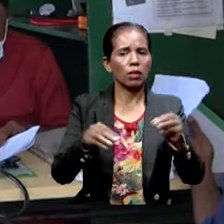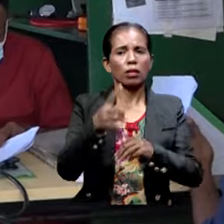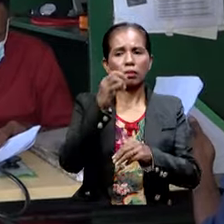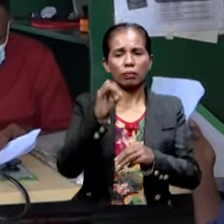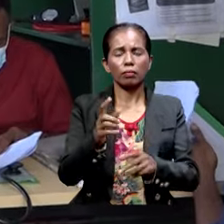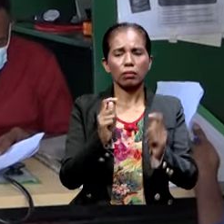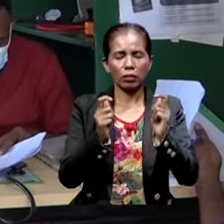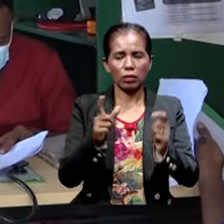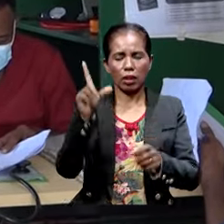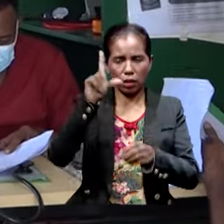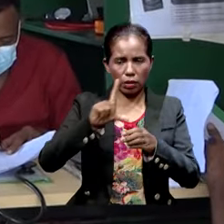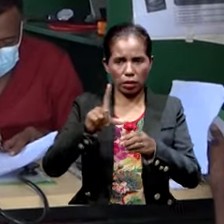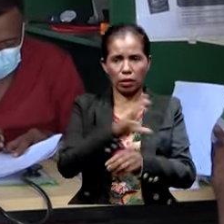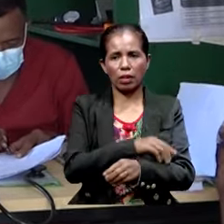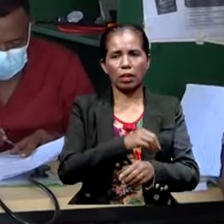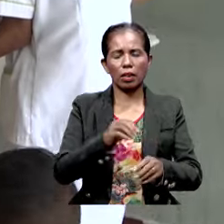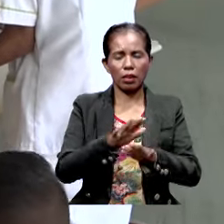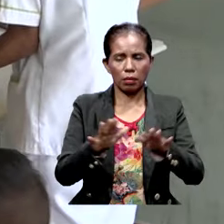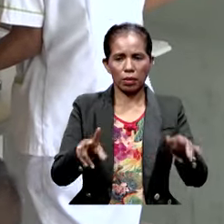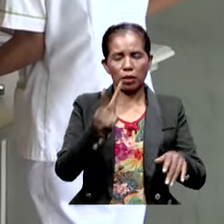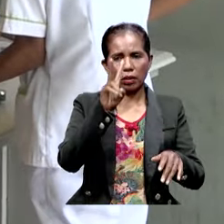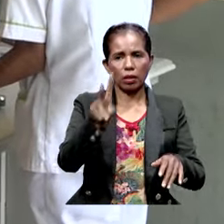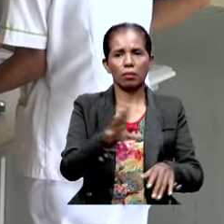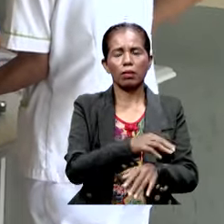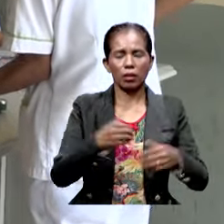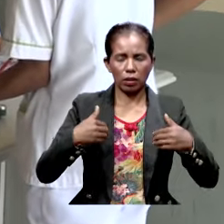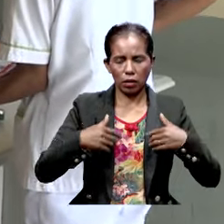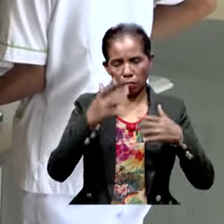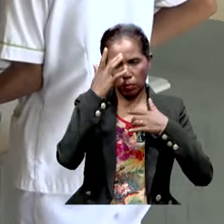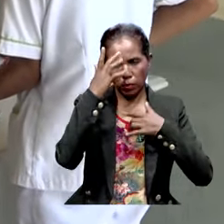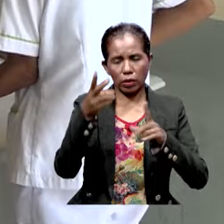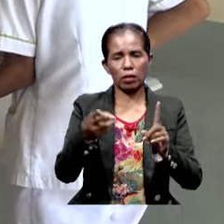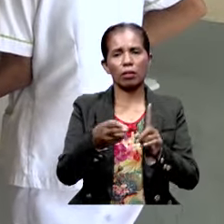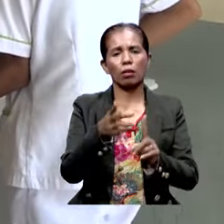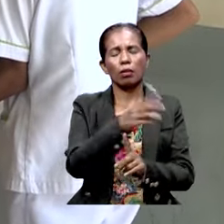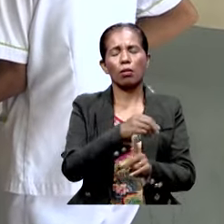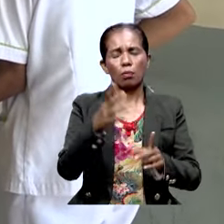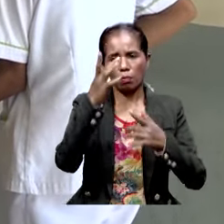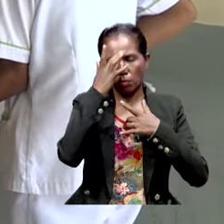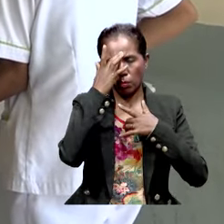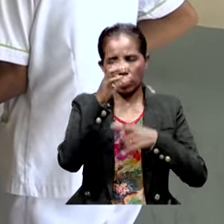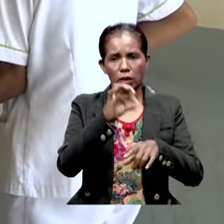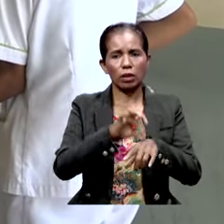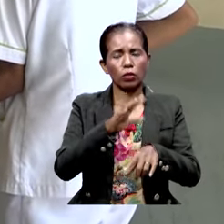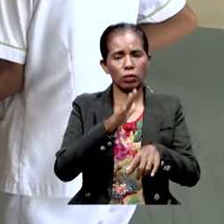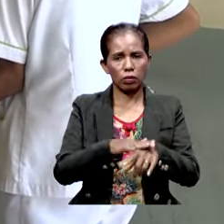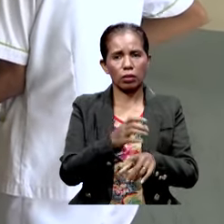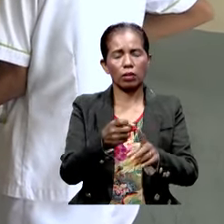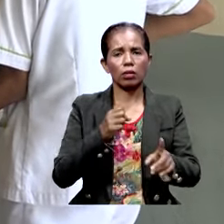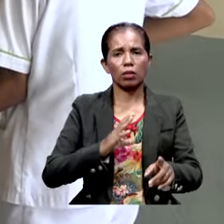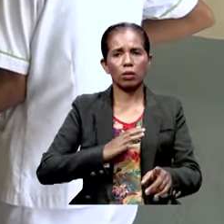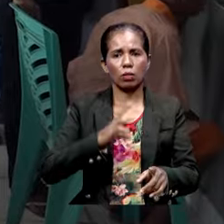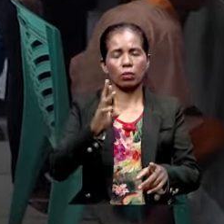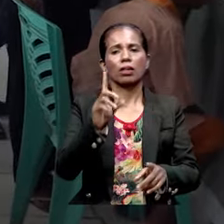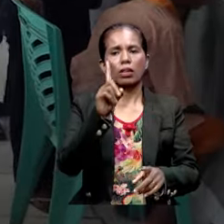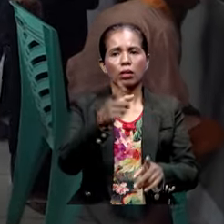teste laboratório detecta labarek na enrua mak positivo vírus chikungunya ida husi centro saúde Comoro no